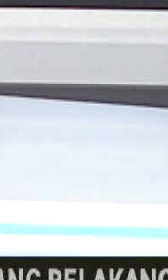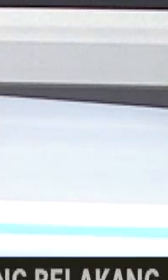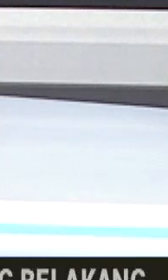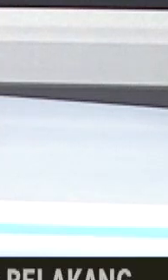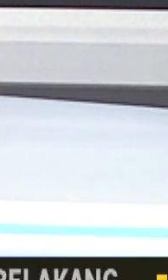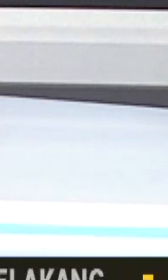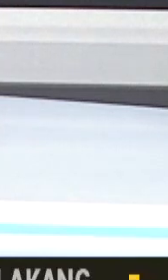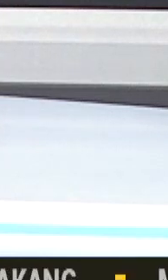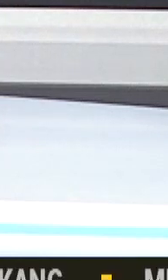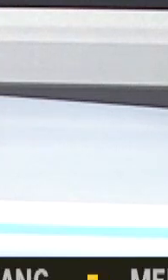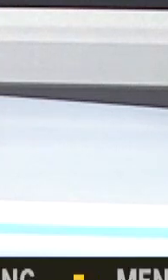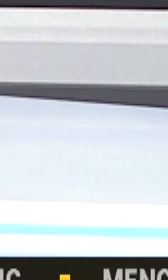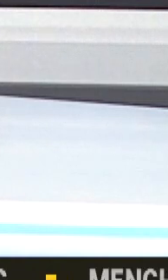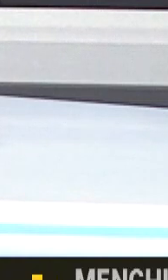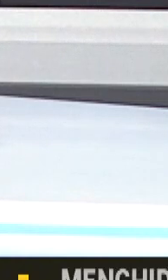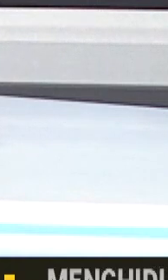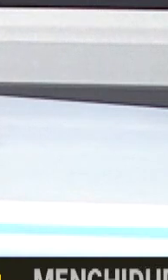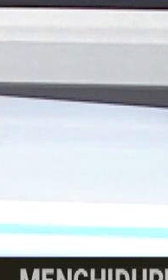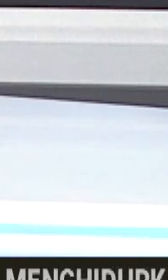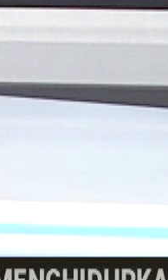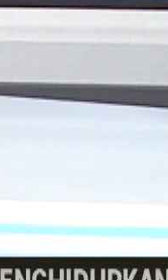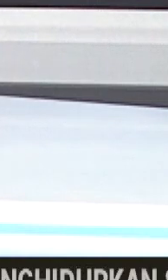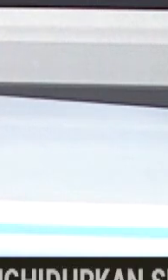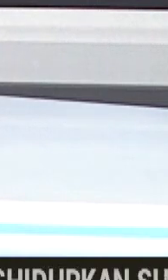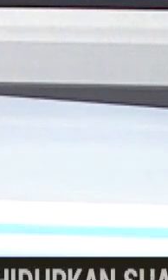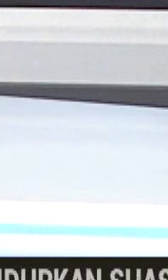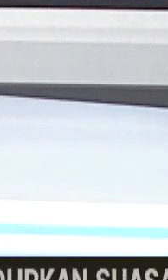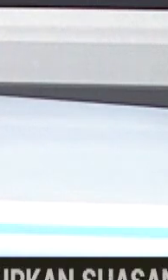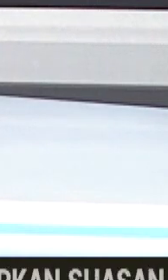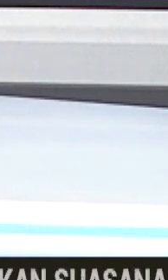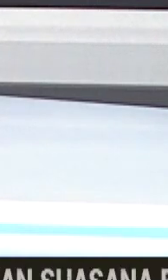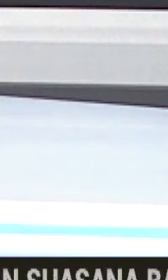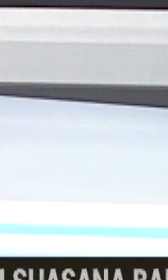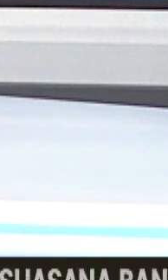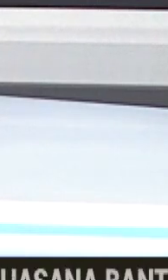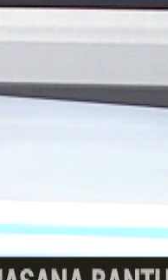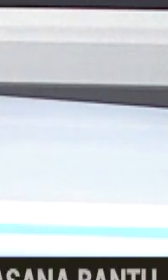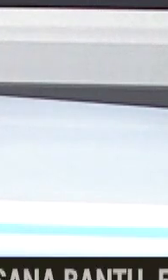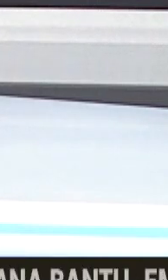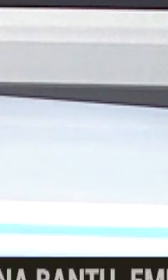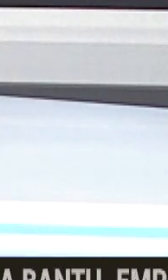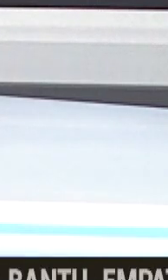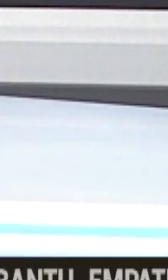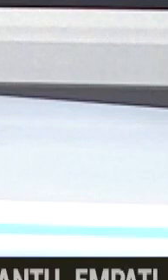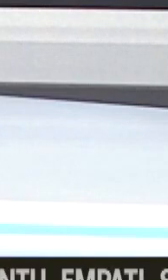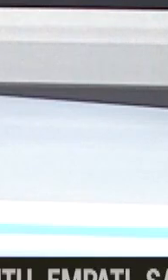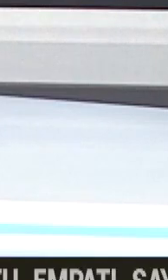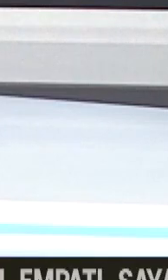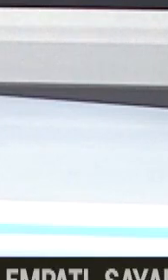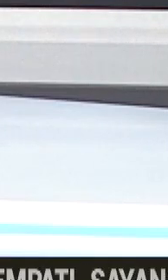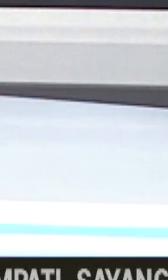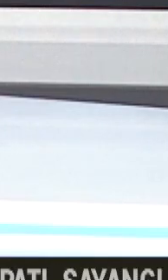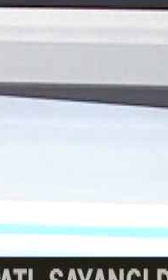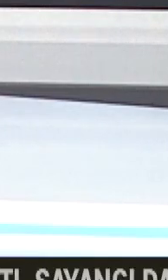dianjurkan oleh Darussalam enterprise Day dengan kerjasama pejabat daerah temburong acara diadakan di Waterfront pekan bangar